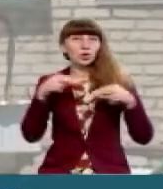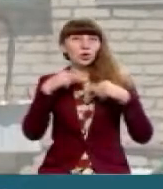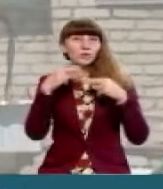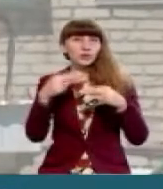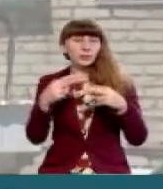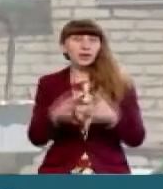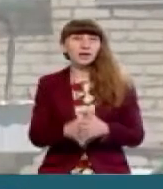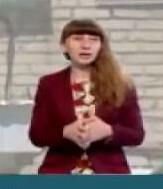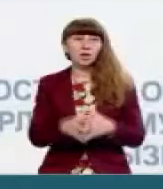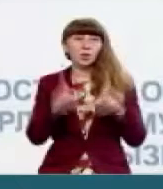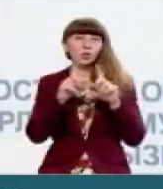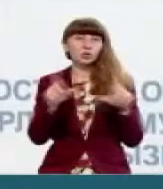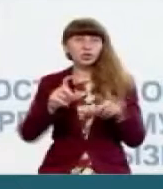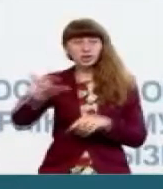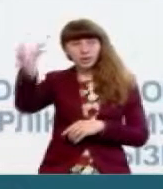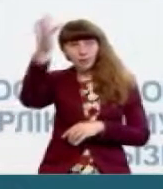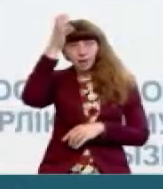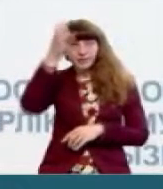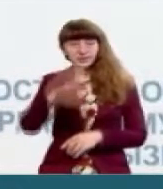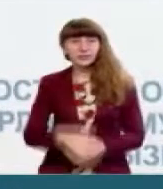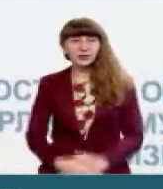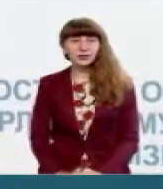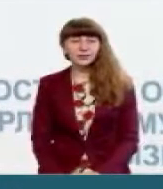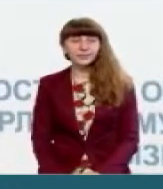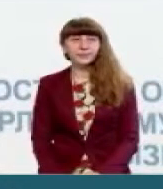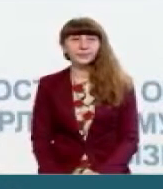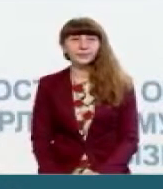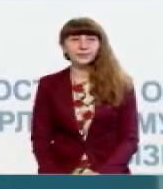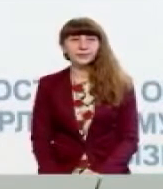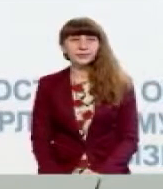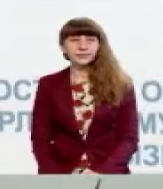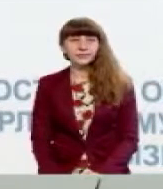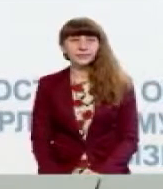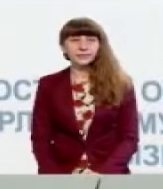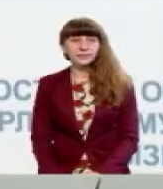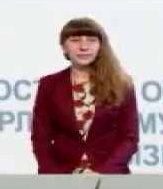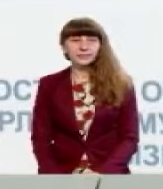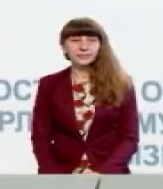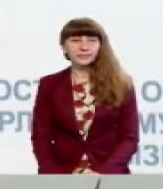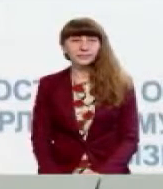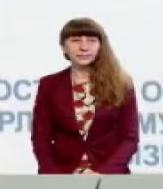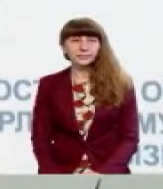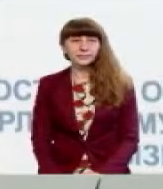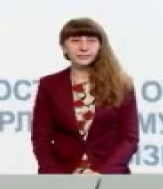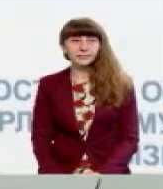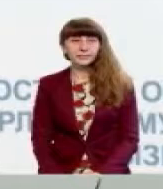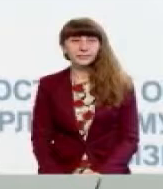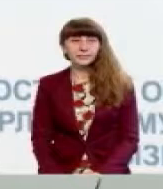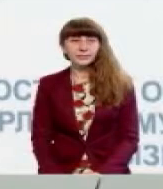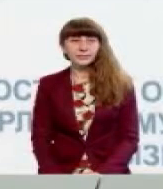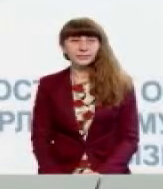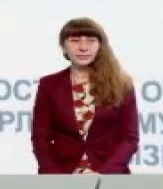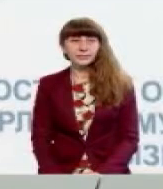аса көңіл бөлінуде. В текущем году нами запланирована также выдача подъемное пособие 10 специалистов на сумму 3 миллиона